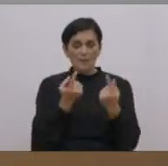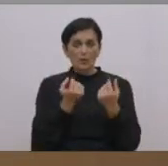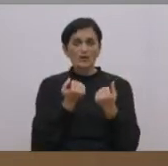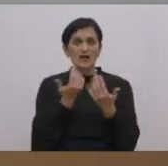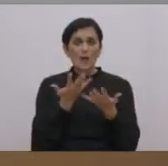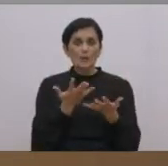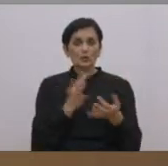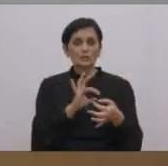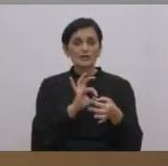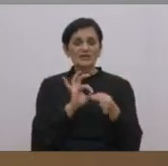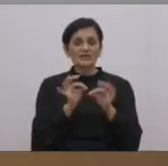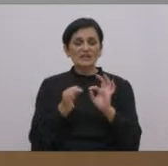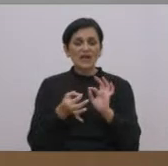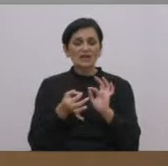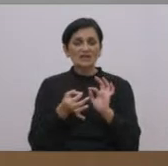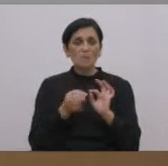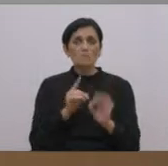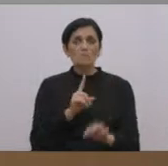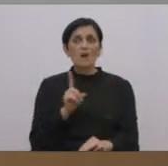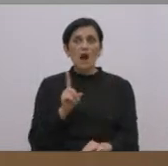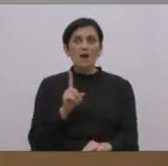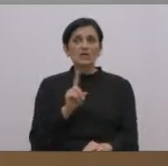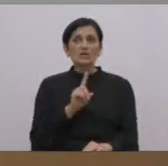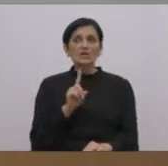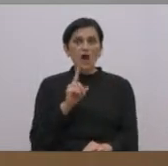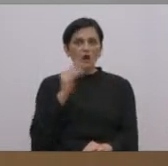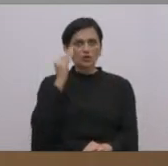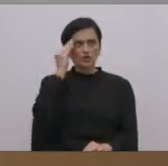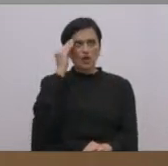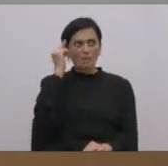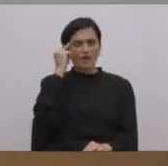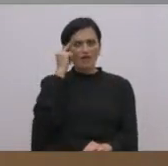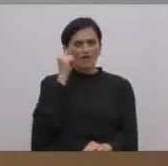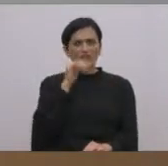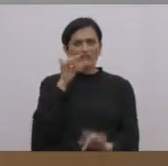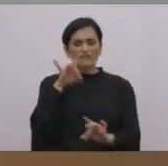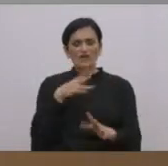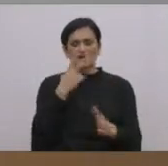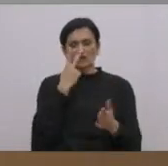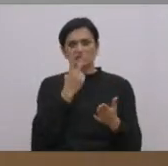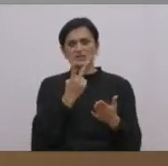detalii. Magra, ragaț ce baș tabecele m-a ce saciu nebeli,